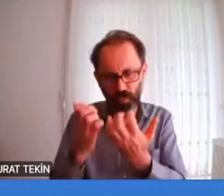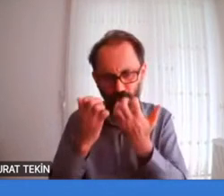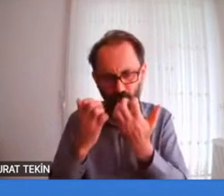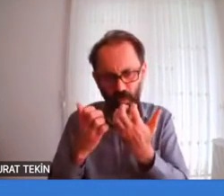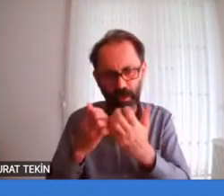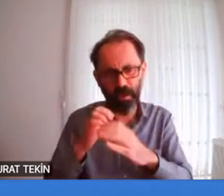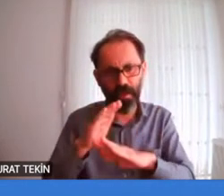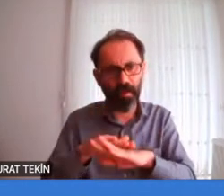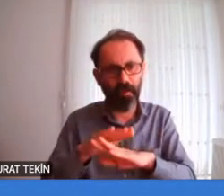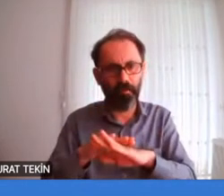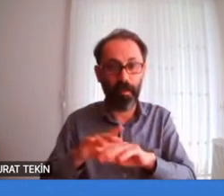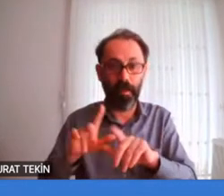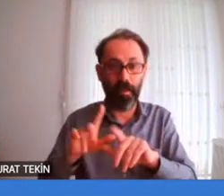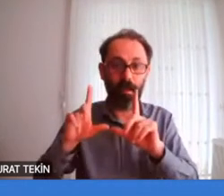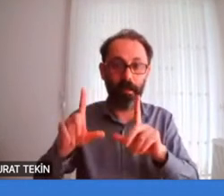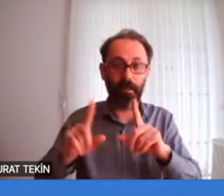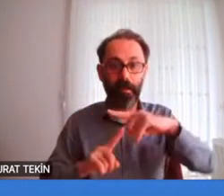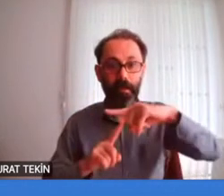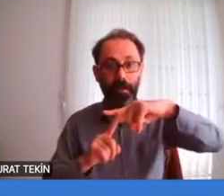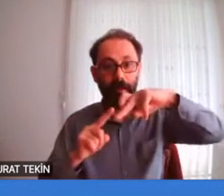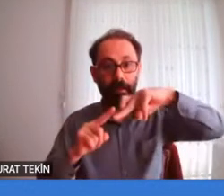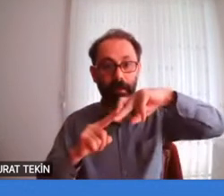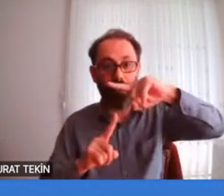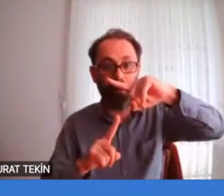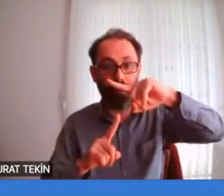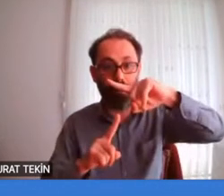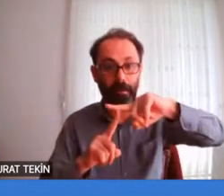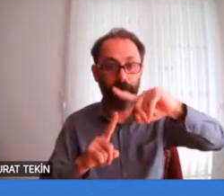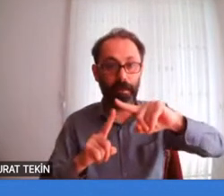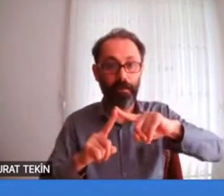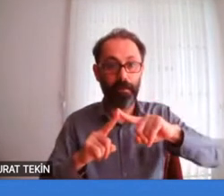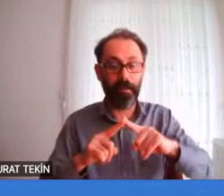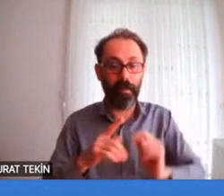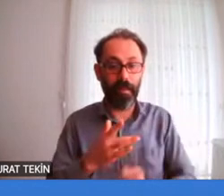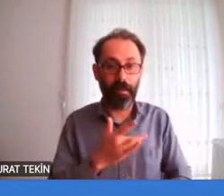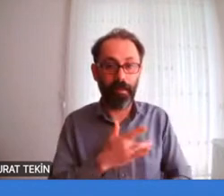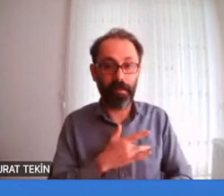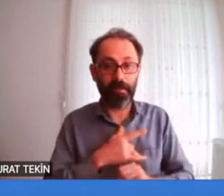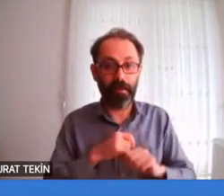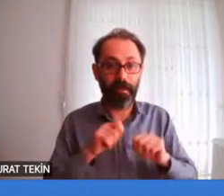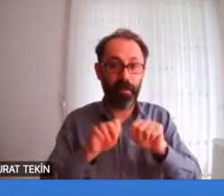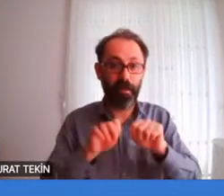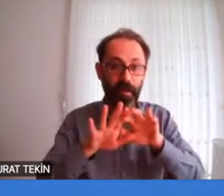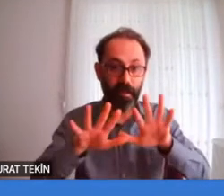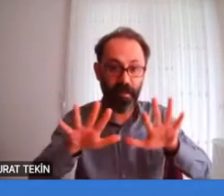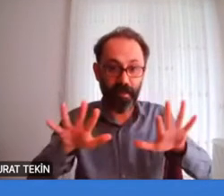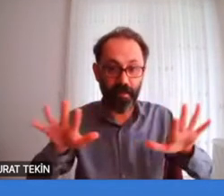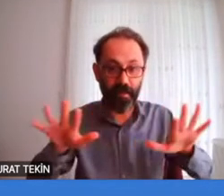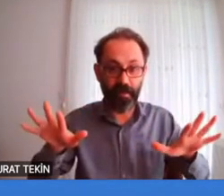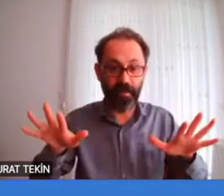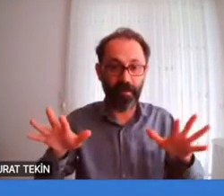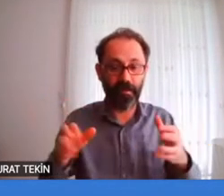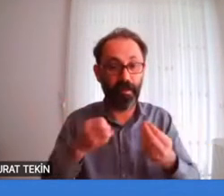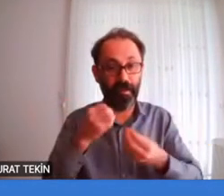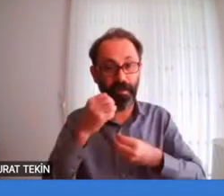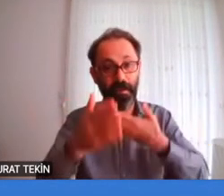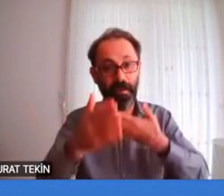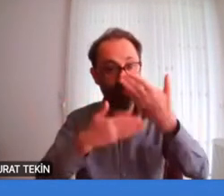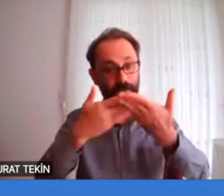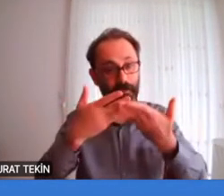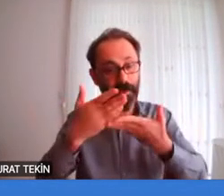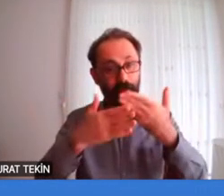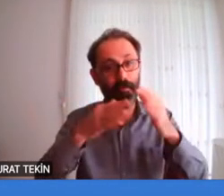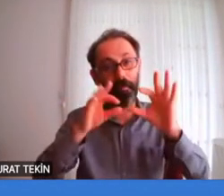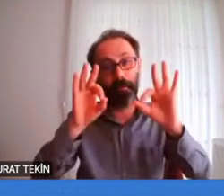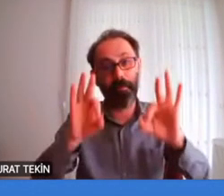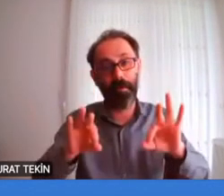TRT'nin bizlerin tüm maçlarını canlı yayınlaması çok üst seviye bir gol varın tanınırlığını artırmış oldu.